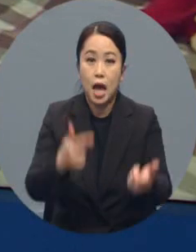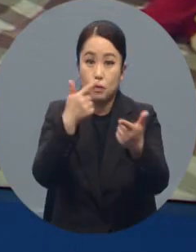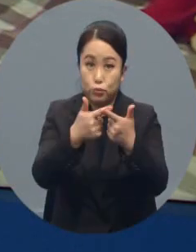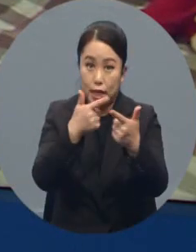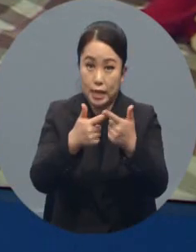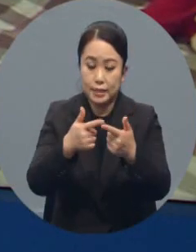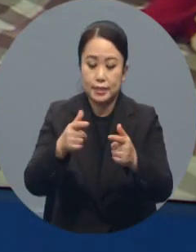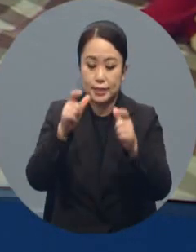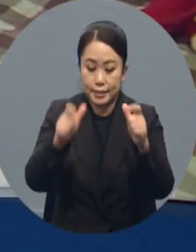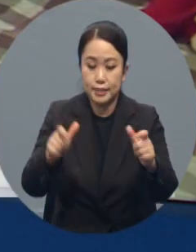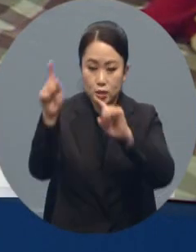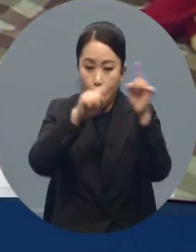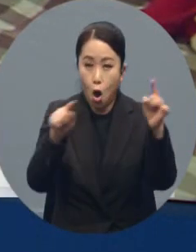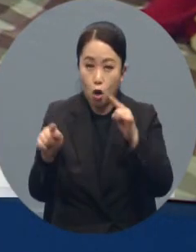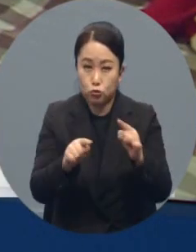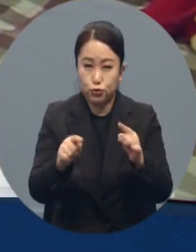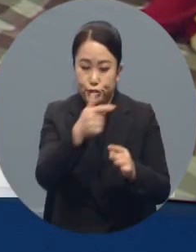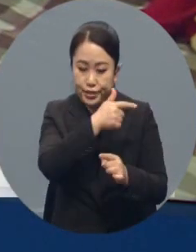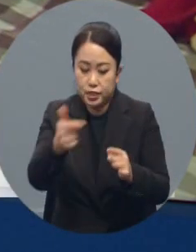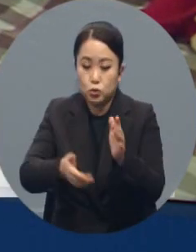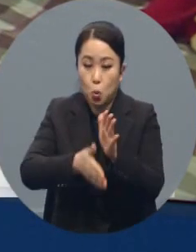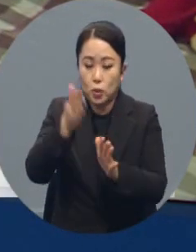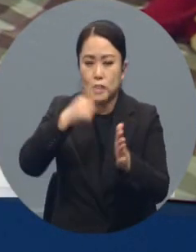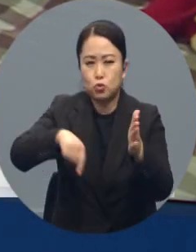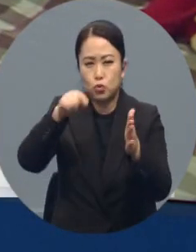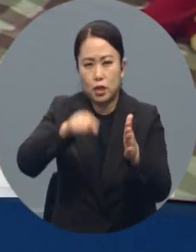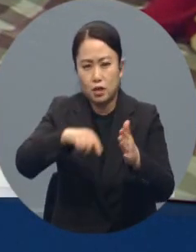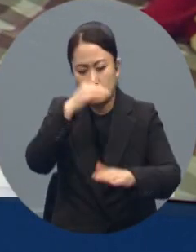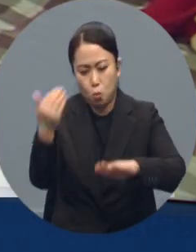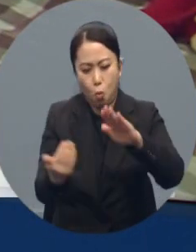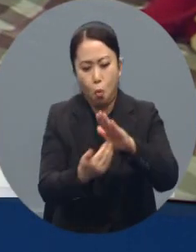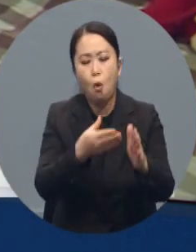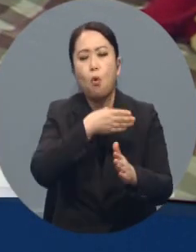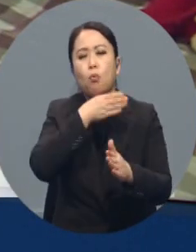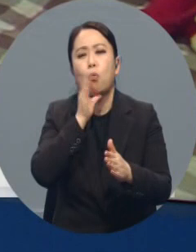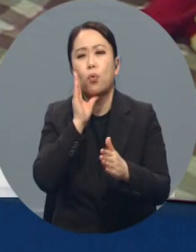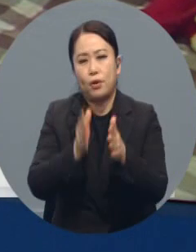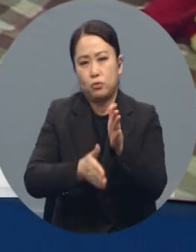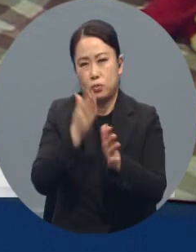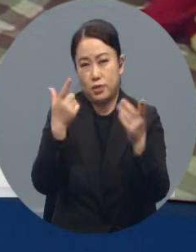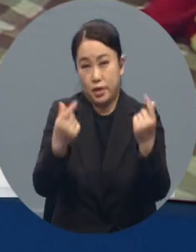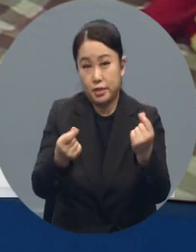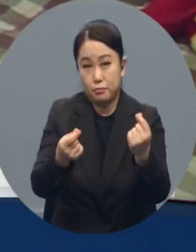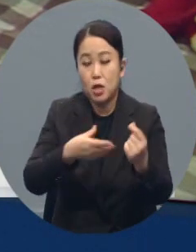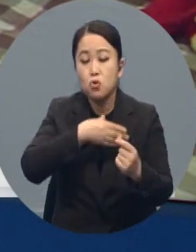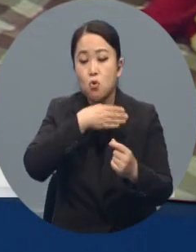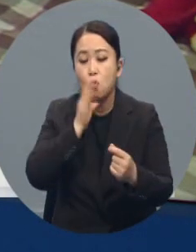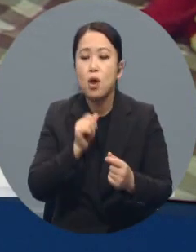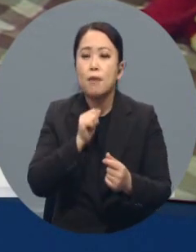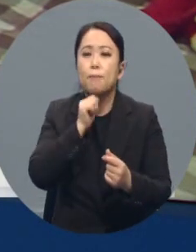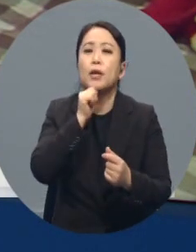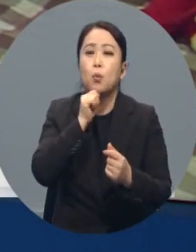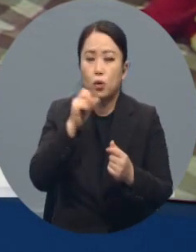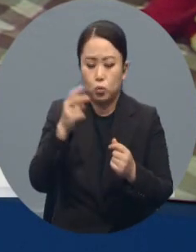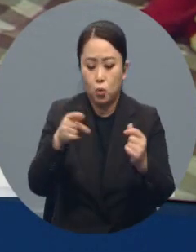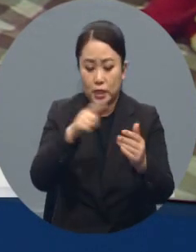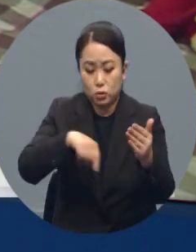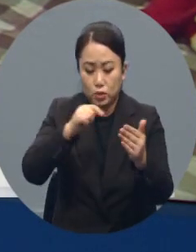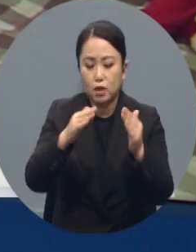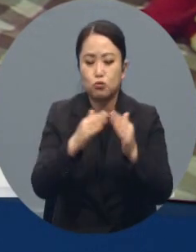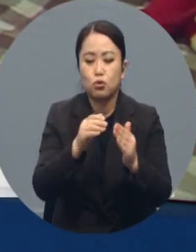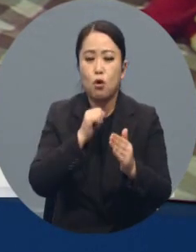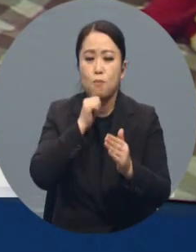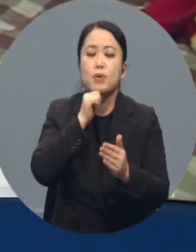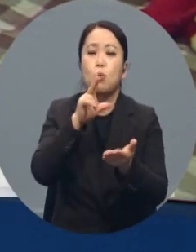부산은 전국 대도시 중 유일한 초고령도시입니다 그런데 부산에 노인빈곤 그중에서도 주거빈곤 문제는